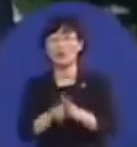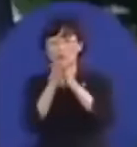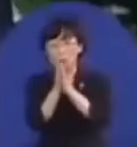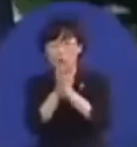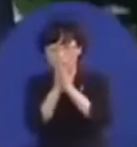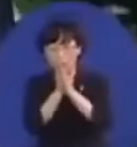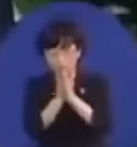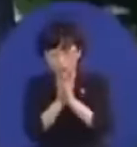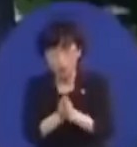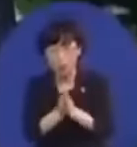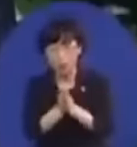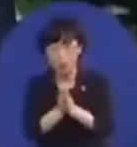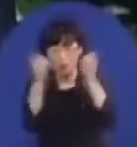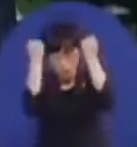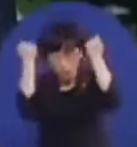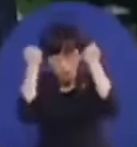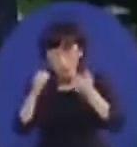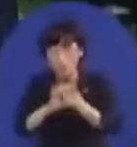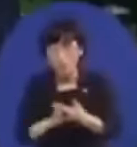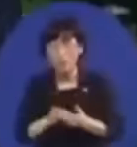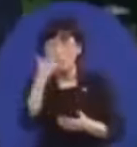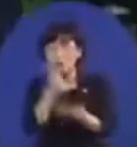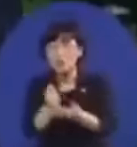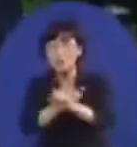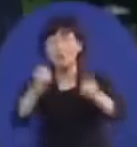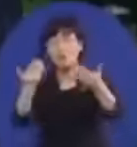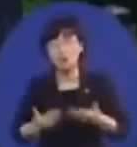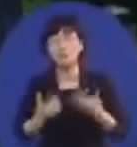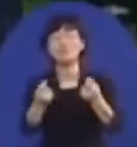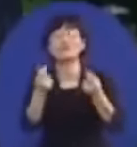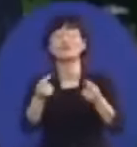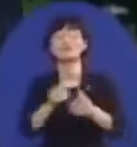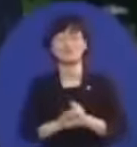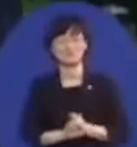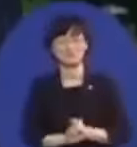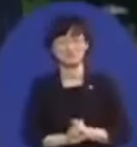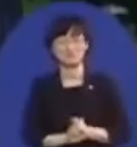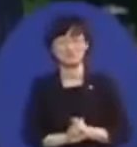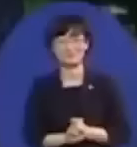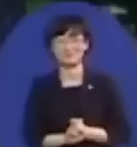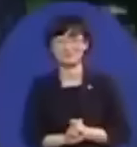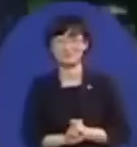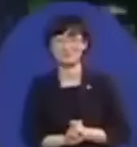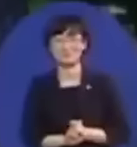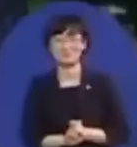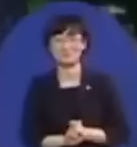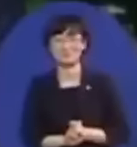죄를 청산하면 구원받습니다.